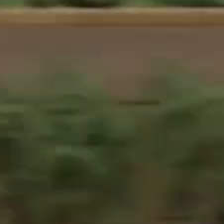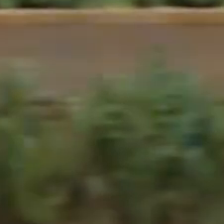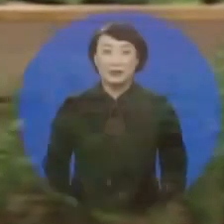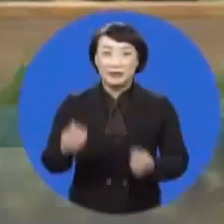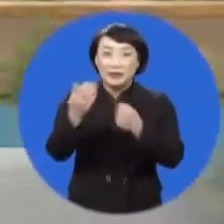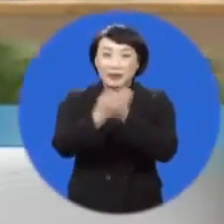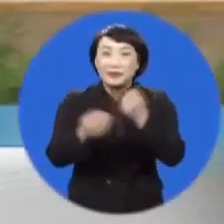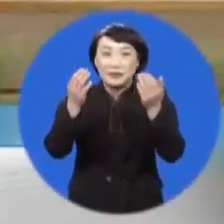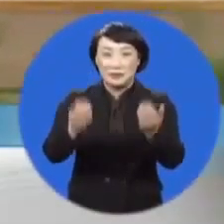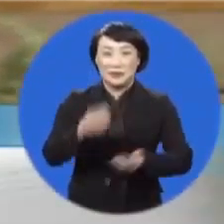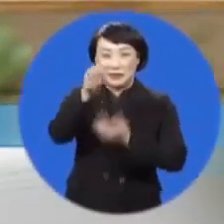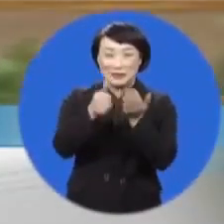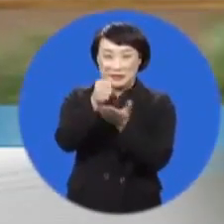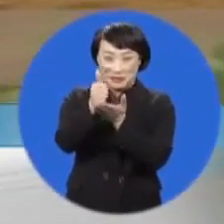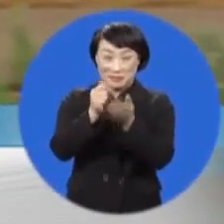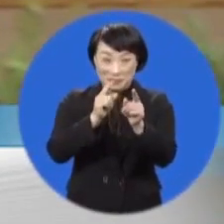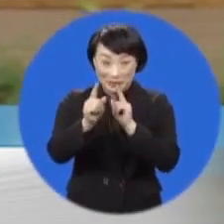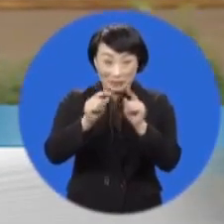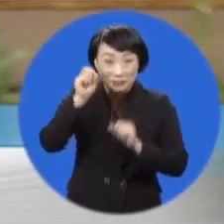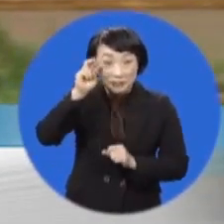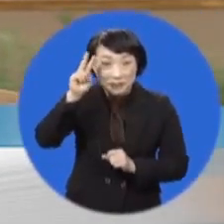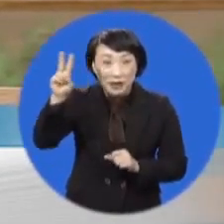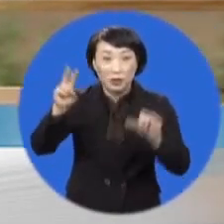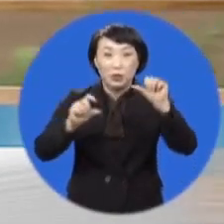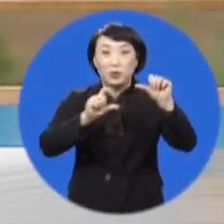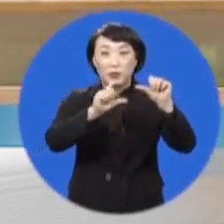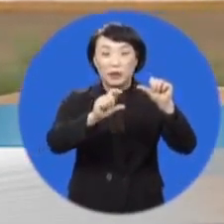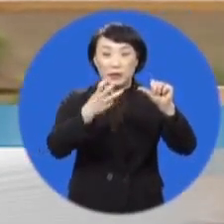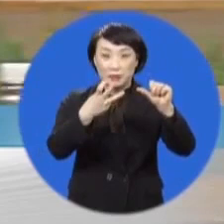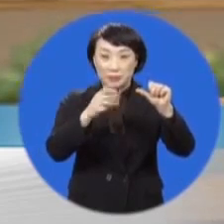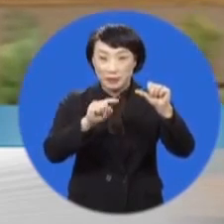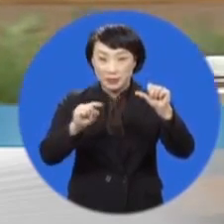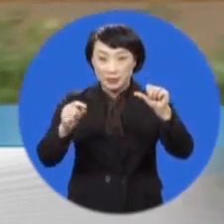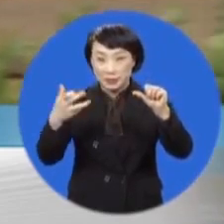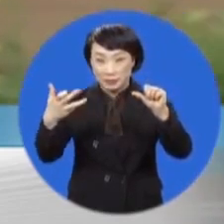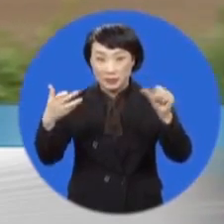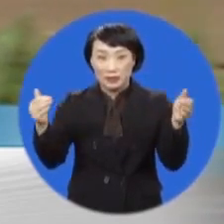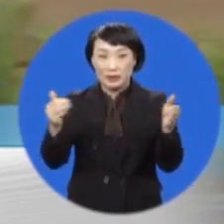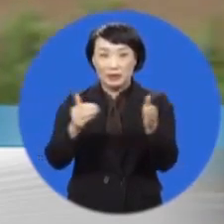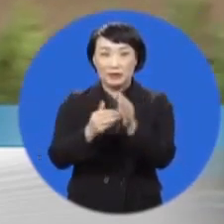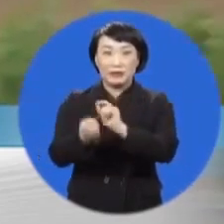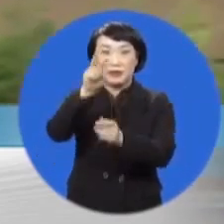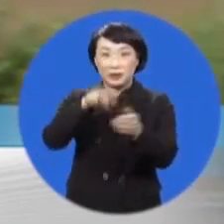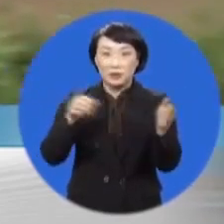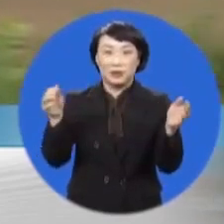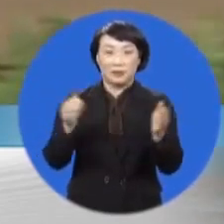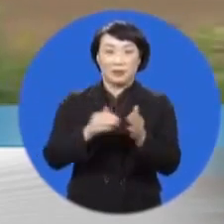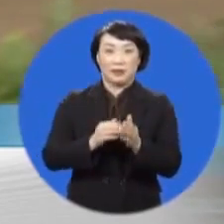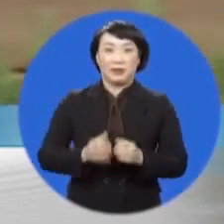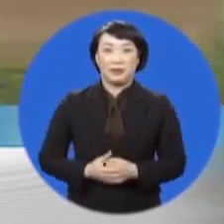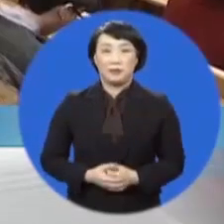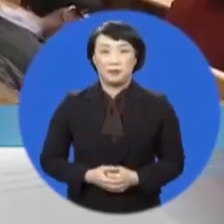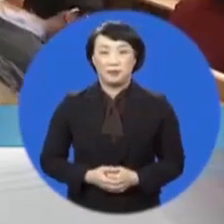양 고무 소 oo 야 13조 렸어 18 좋을까 딜을 되도록